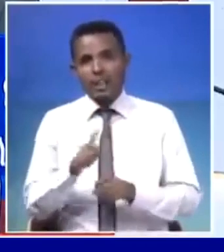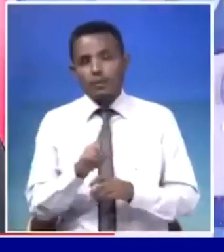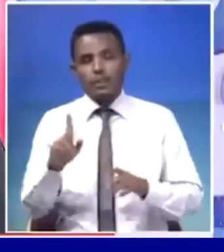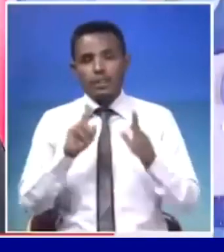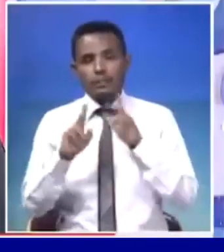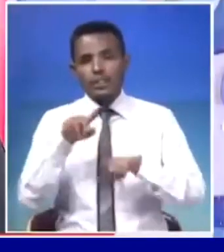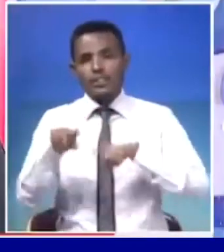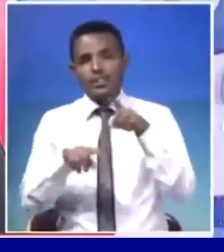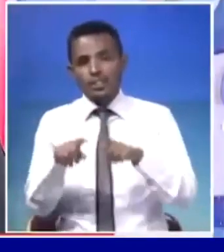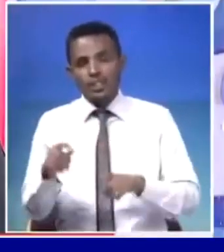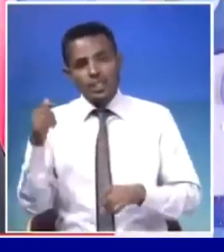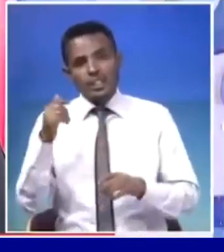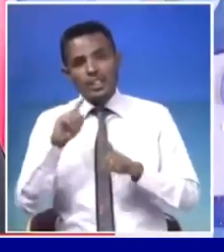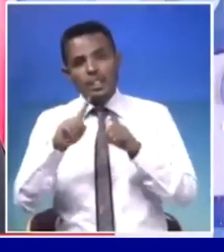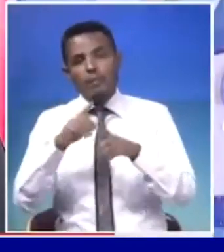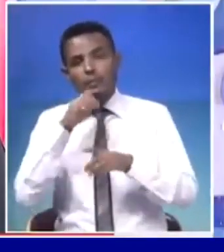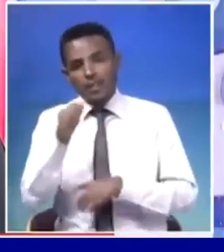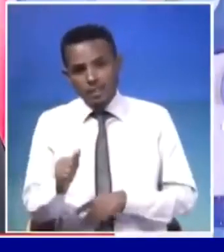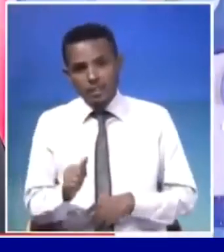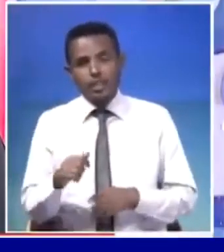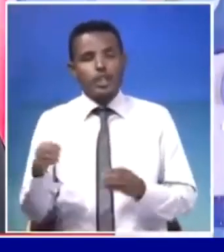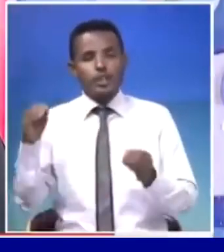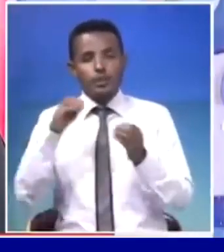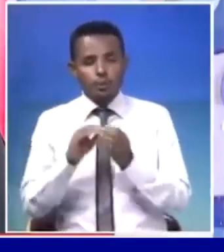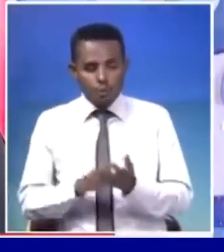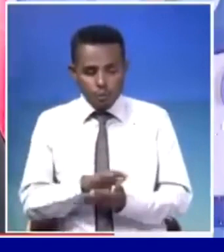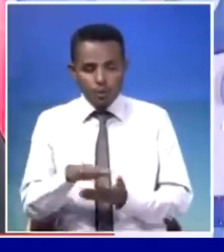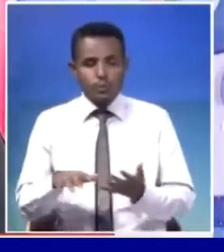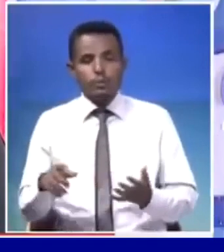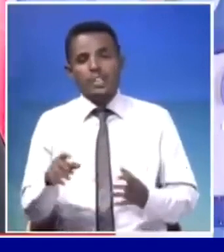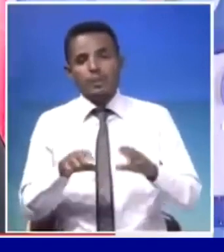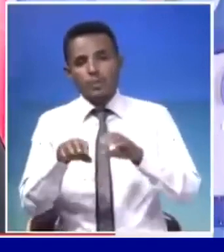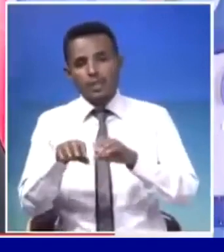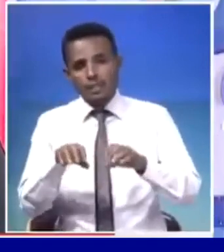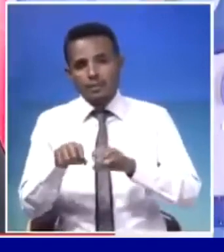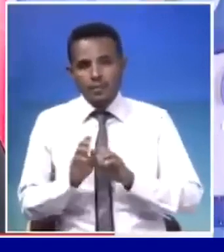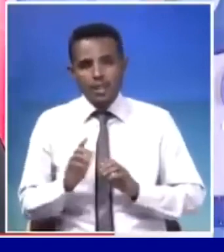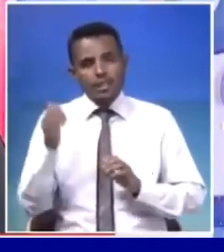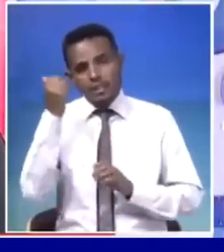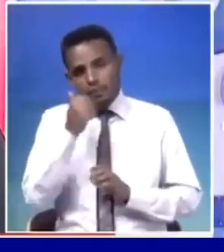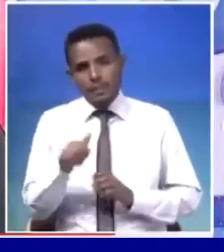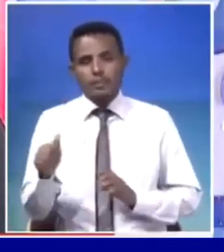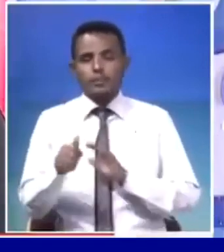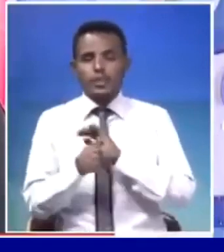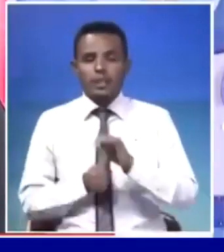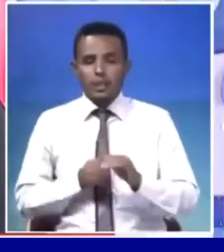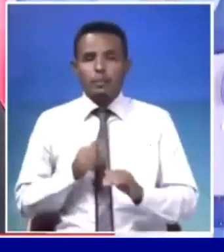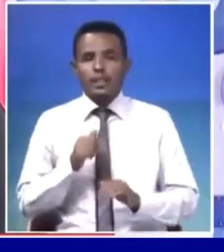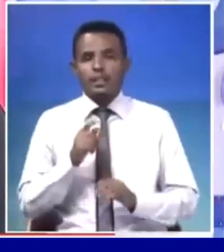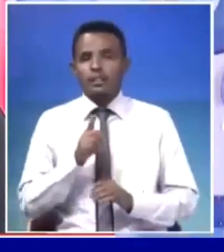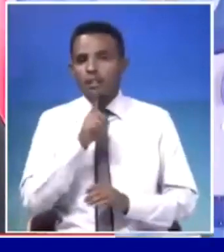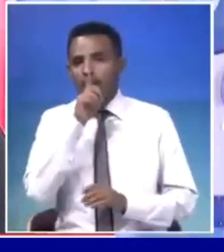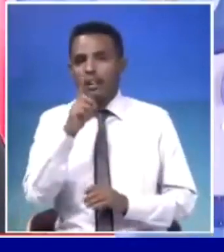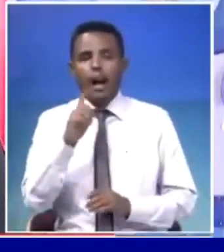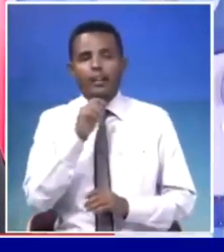የህዝባችንን ጥያቄ እንደማይመልስ ይልቁንም ውስብስብ እንደሚያደርገው ለማንም የተደበቀ ሐቅ